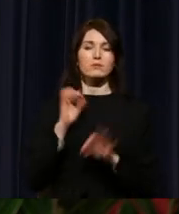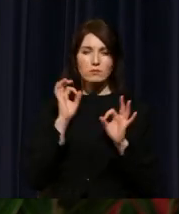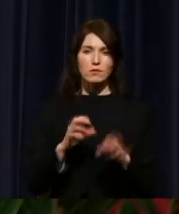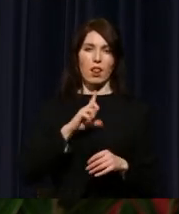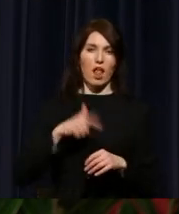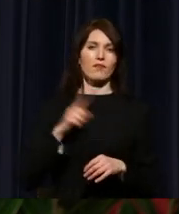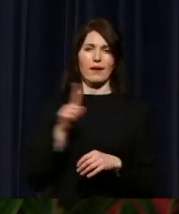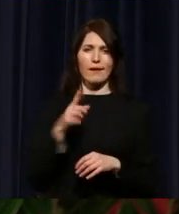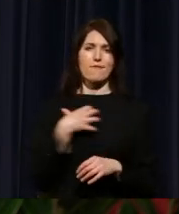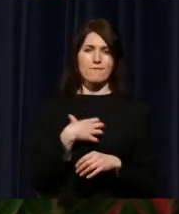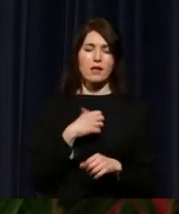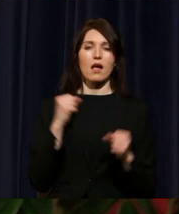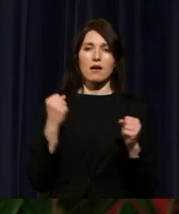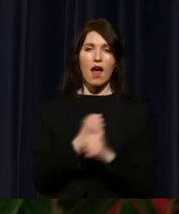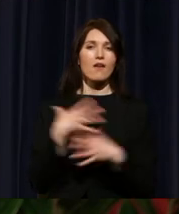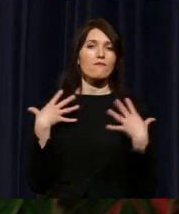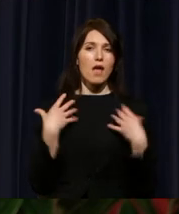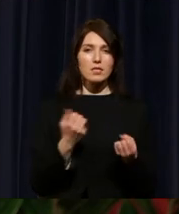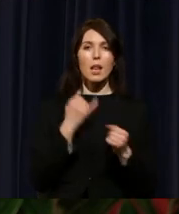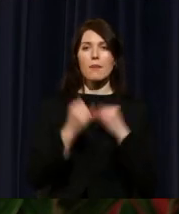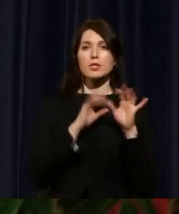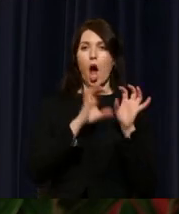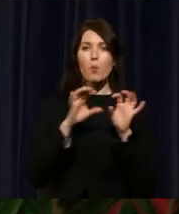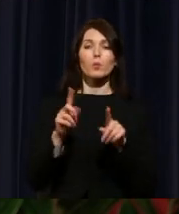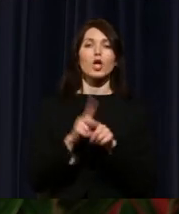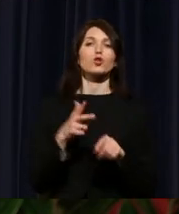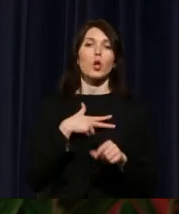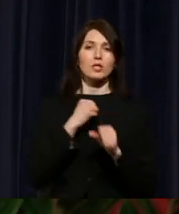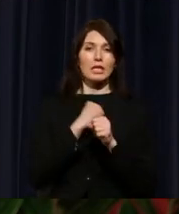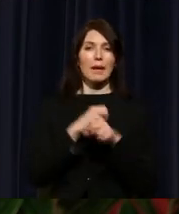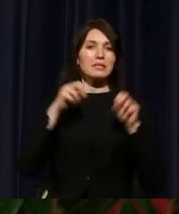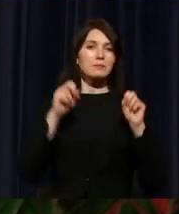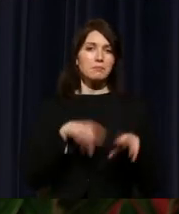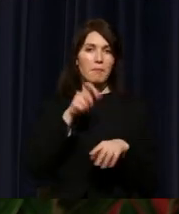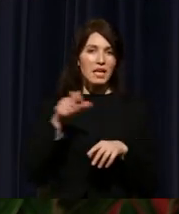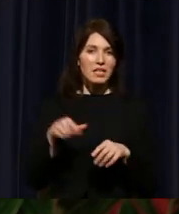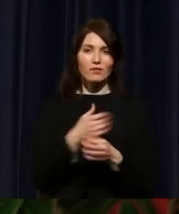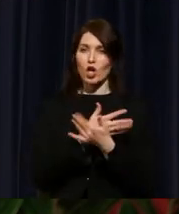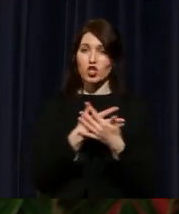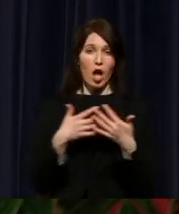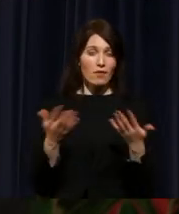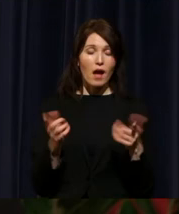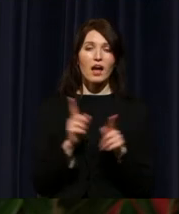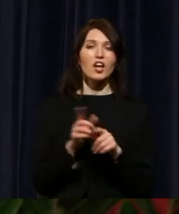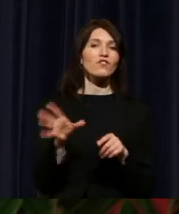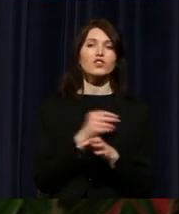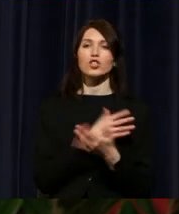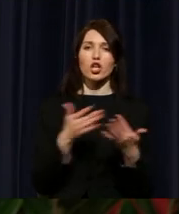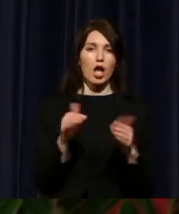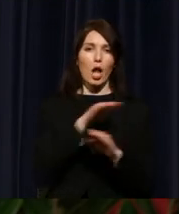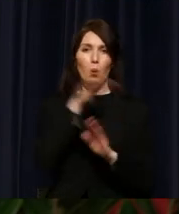vajadzīgi gan veselības aprūpes, gan arī sociālā darba speciālisti visdažādākie un visdažādākajos